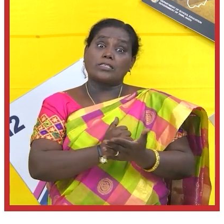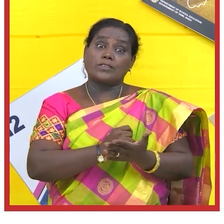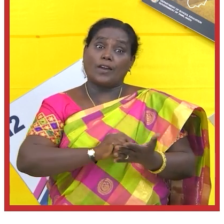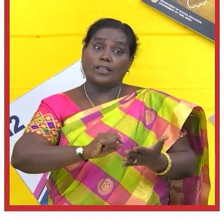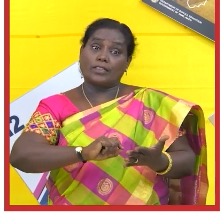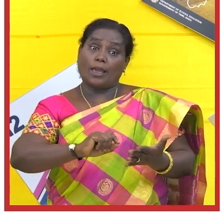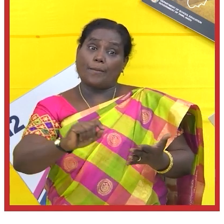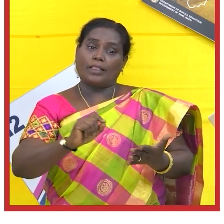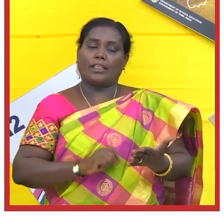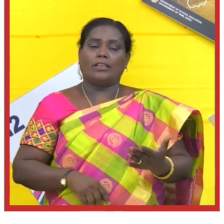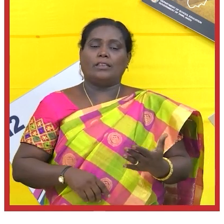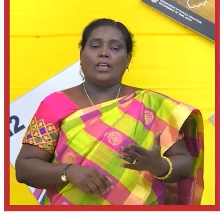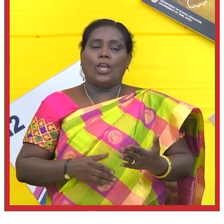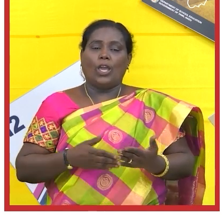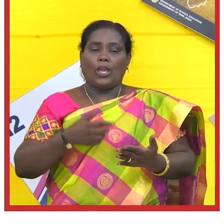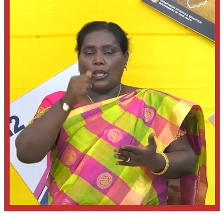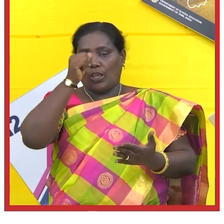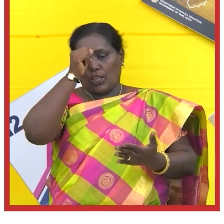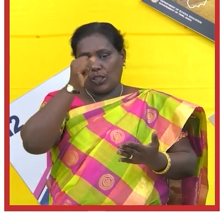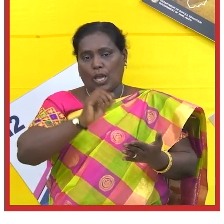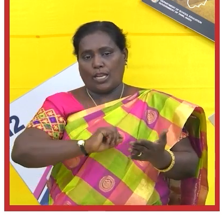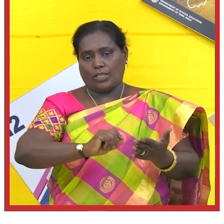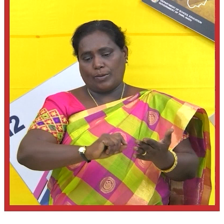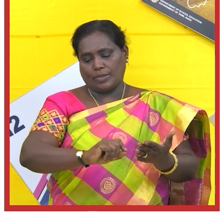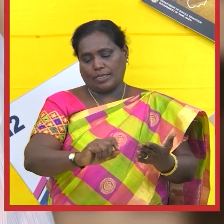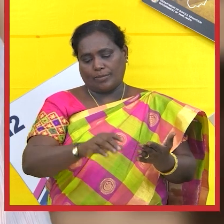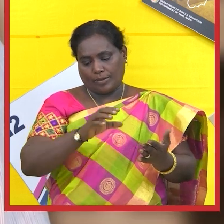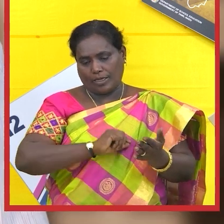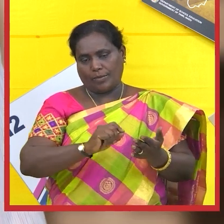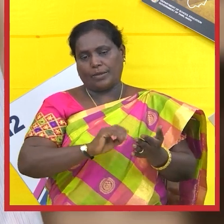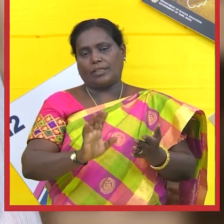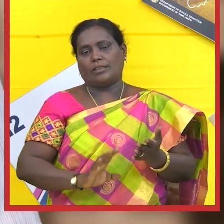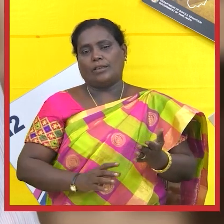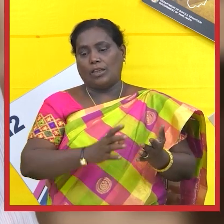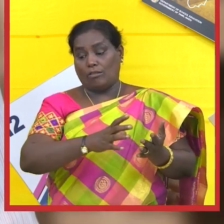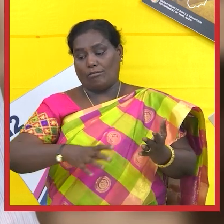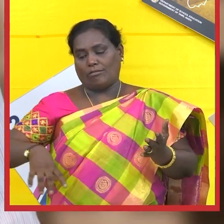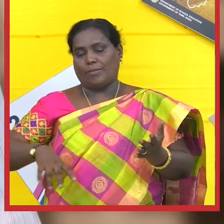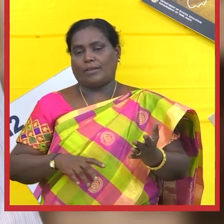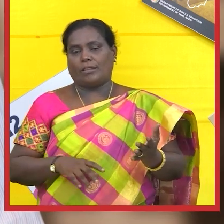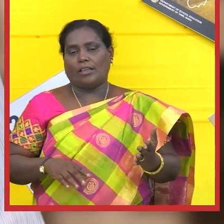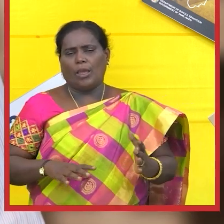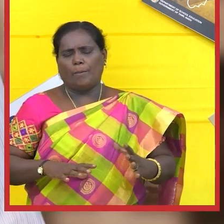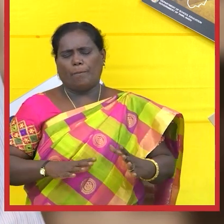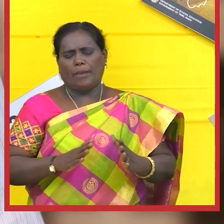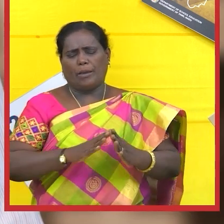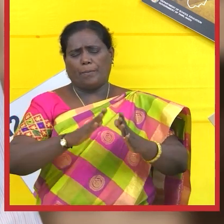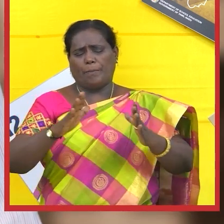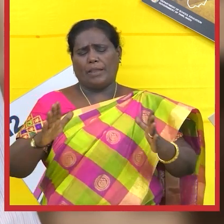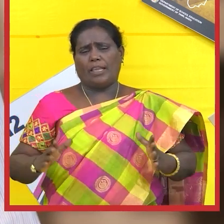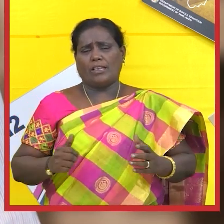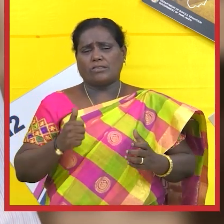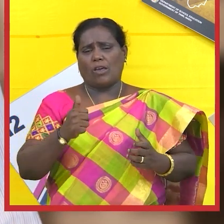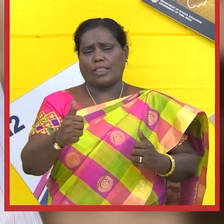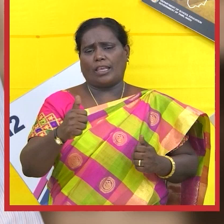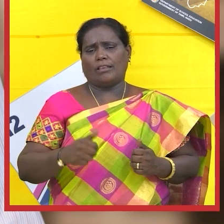தேர்வு வாரியம் அமைப்பது, இந்து சமய அறநிலைய சட்டம், இதெல்லாம் நீதிக்கட்சியினுடைய மிகப்பெரிய சாதனைகள் என்பதை நாம் நினைவில் கொள்ள